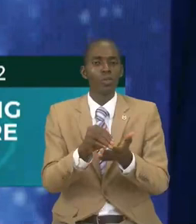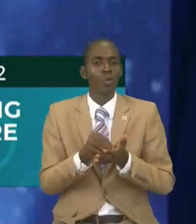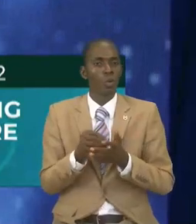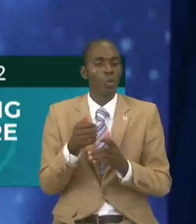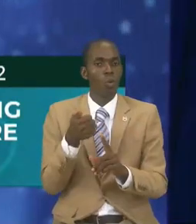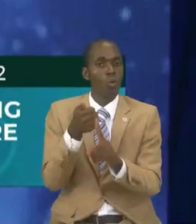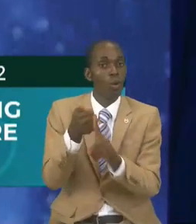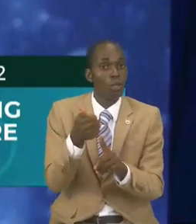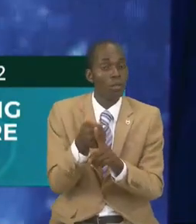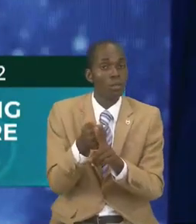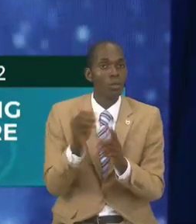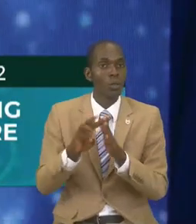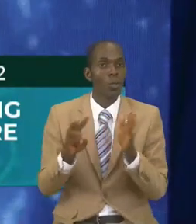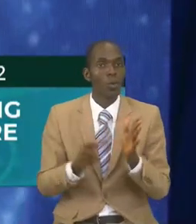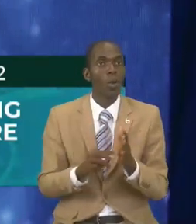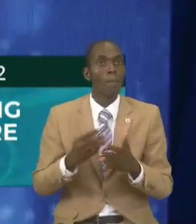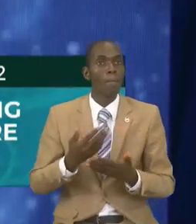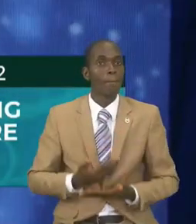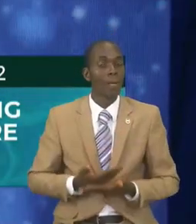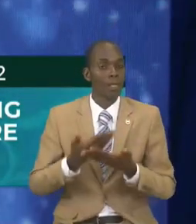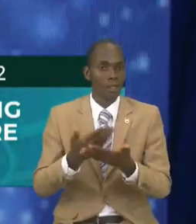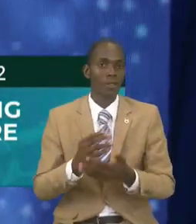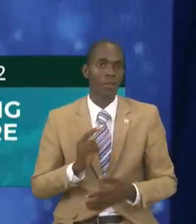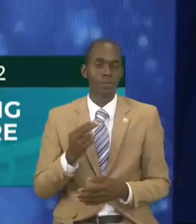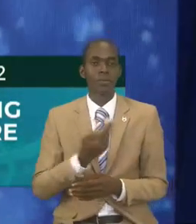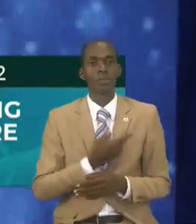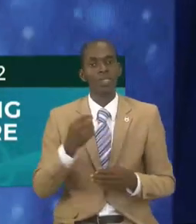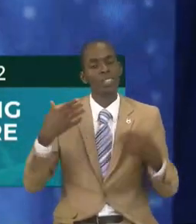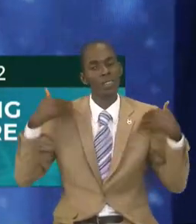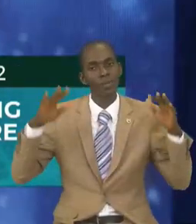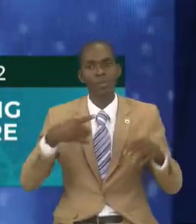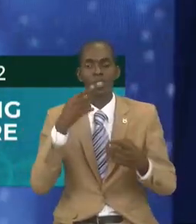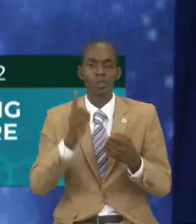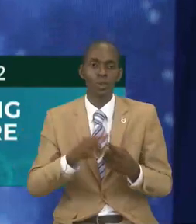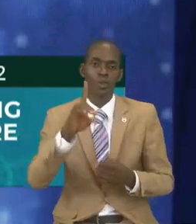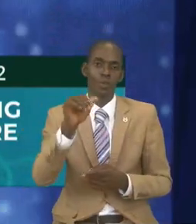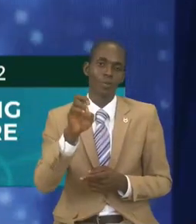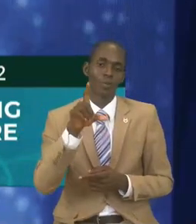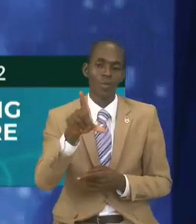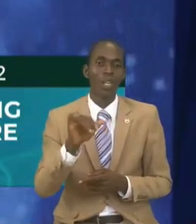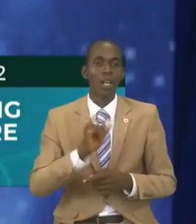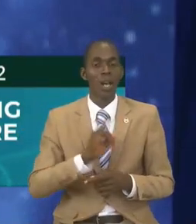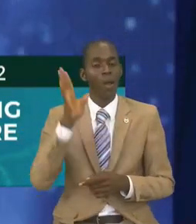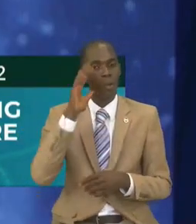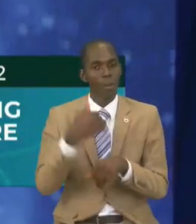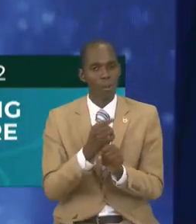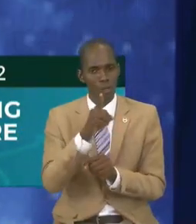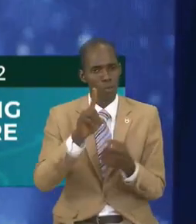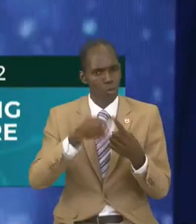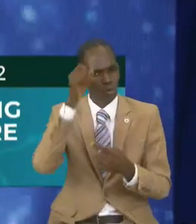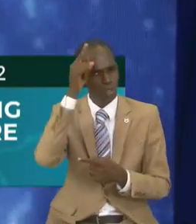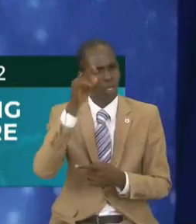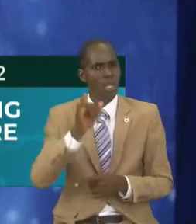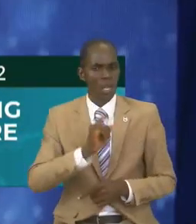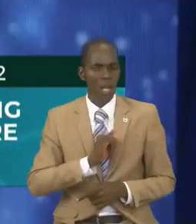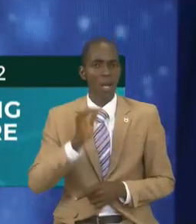Il nous a engendrés selon sa volonté par la parole de vérité. L'ange a dit à Daniel, il dit, je vais te faire connaître, je vais